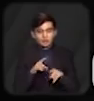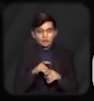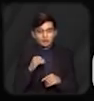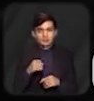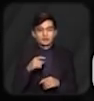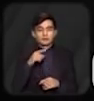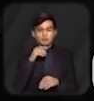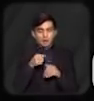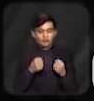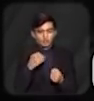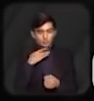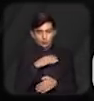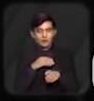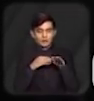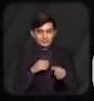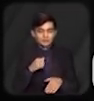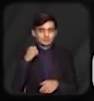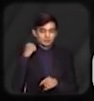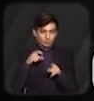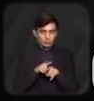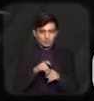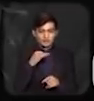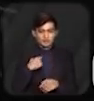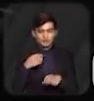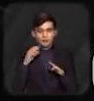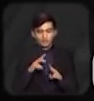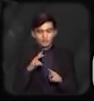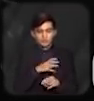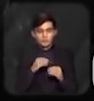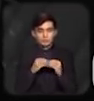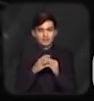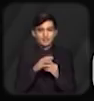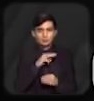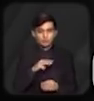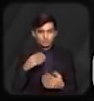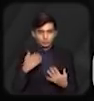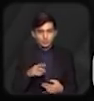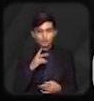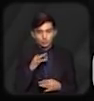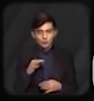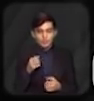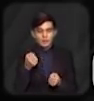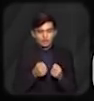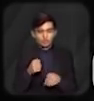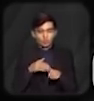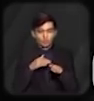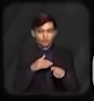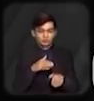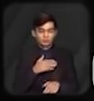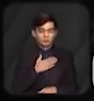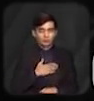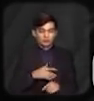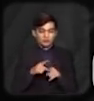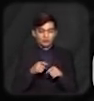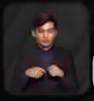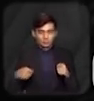да артында да көлік өте көп. Біздің тұрғанымызға 15 минут болды, бірақ көлік қозғалысы өте баяу.